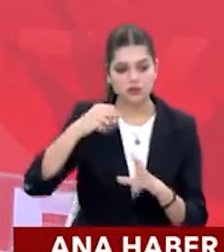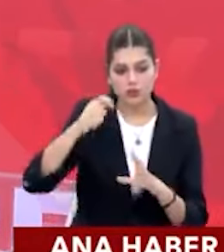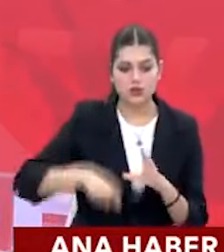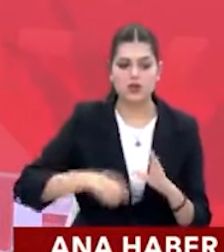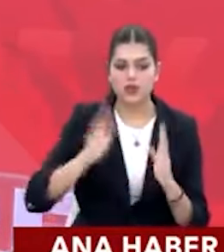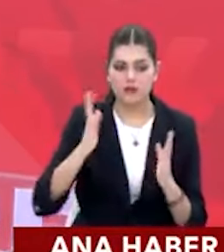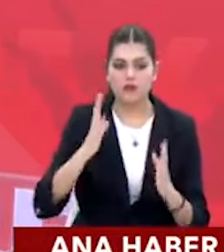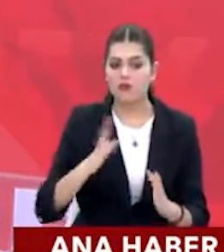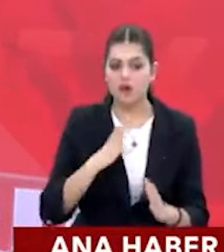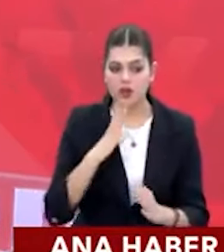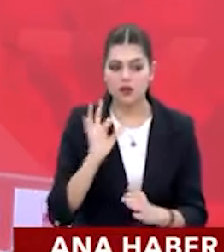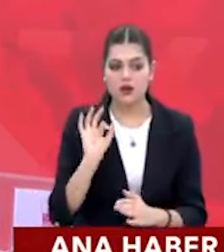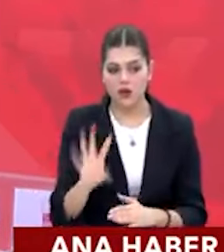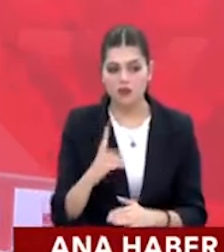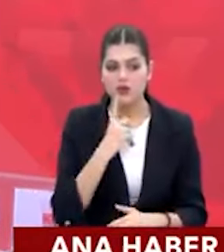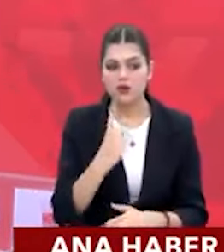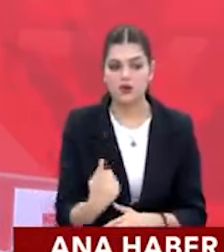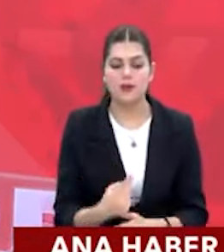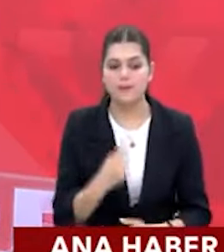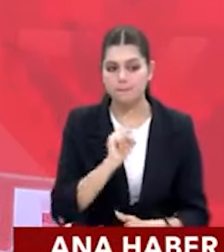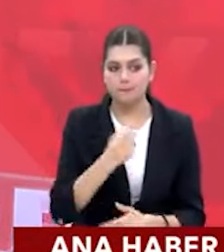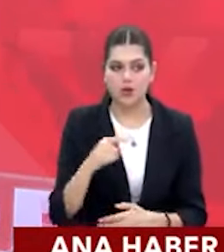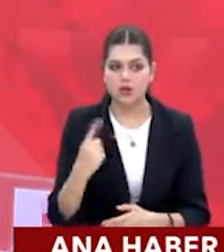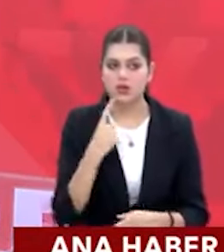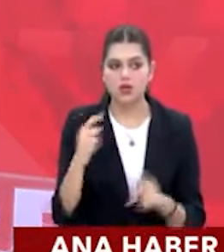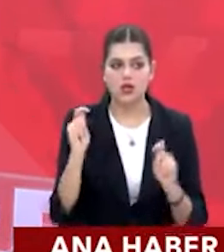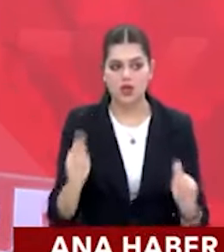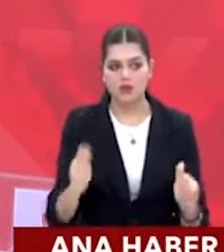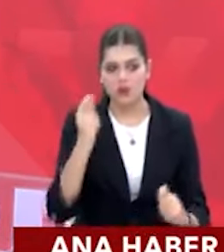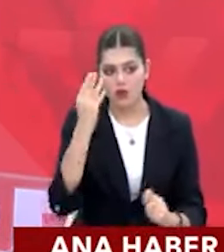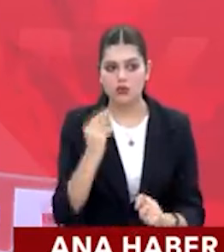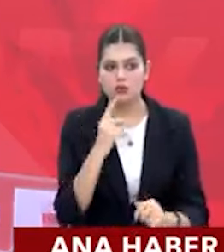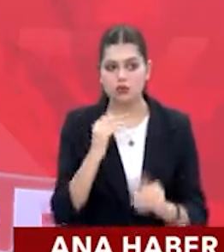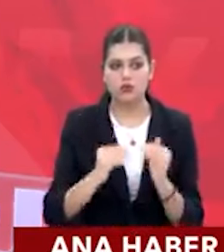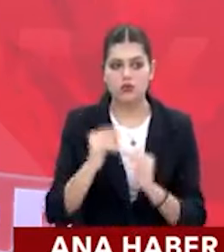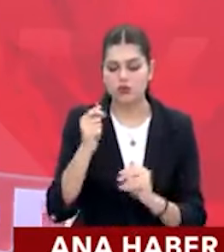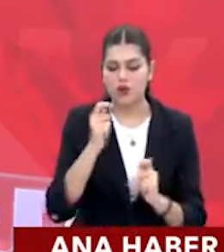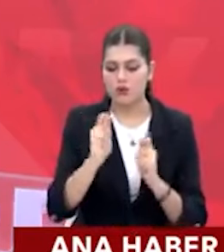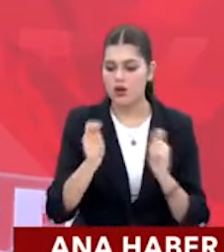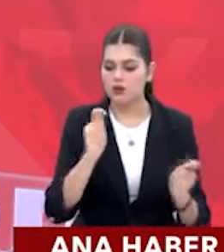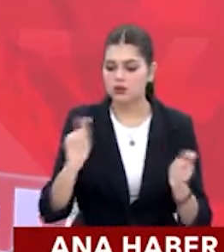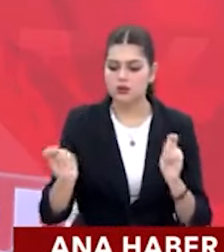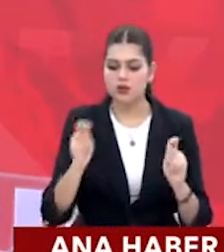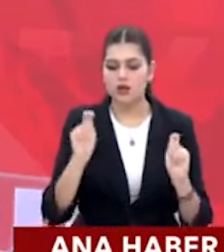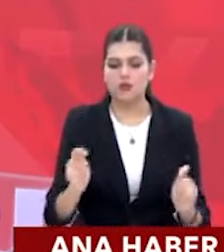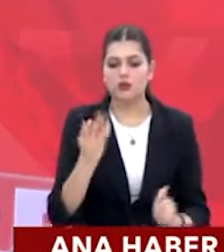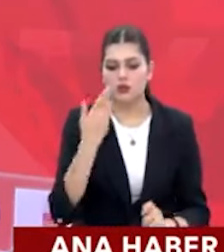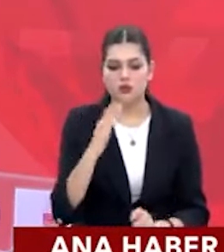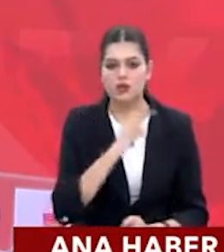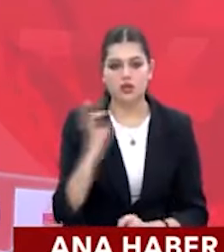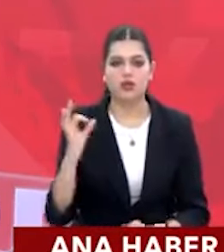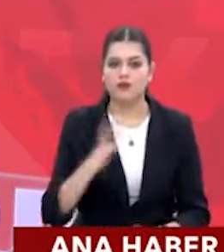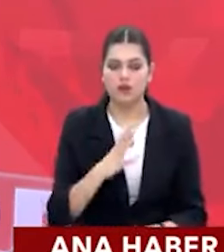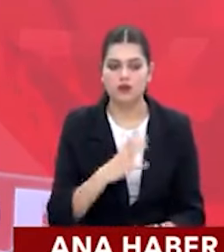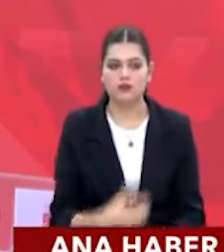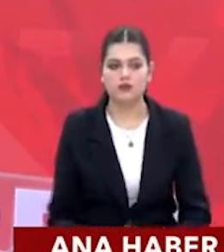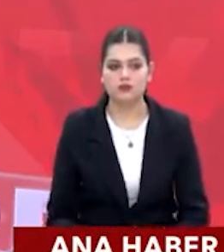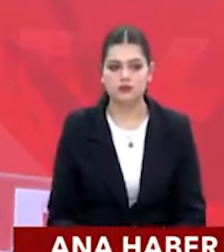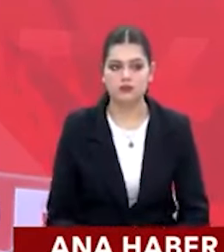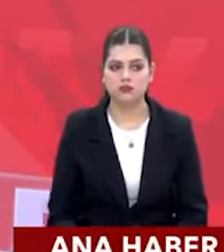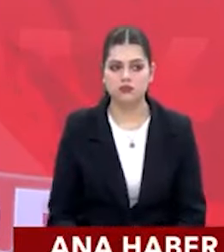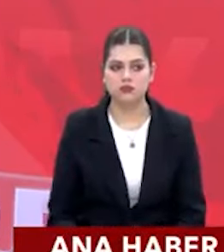kartına sarılıyorsunuz. Lakin buna, böyle bir şey yapıp da böyle yüklü bir harcamalar yapma şansı olmayan da var.